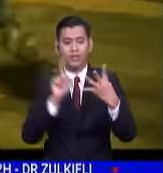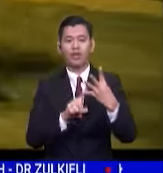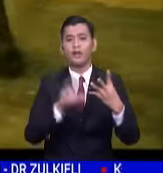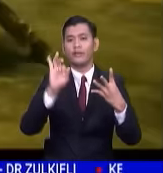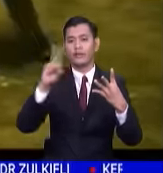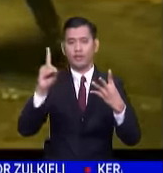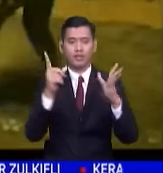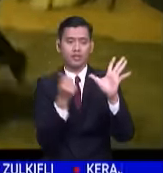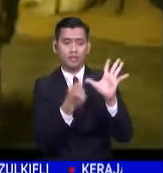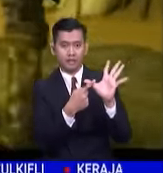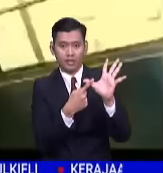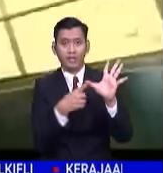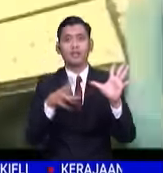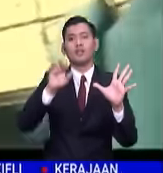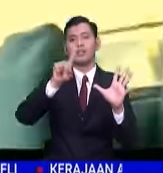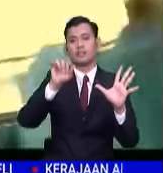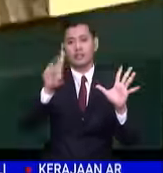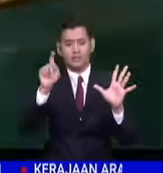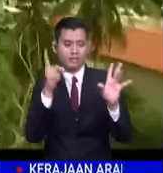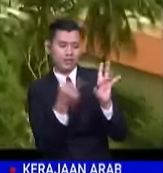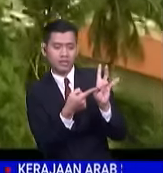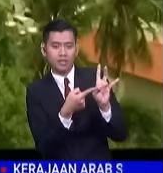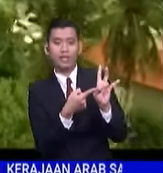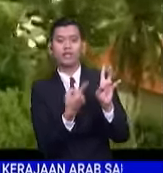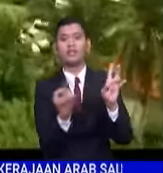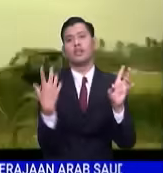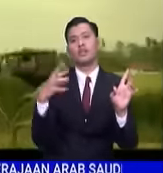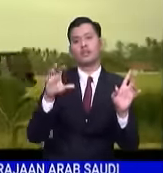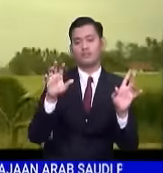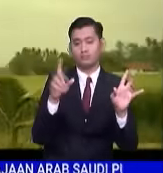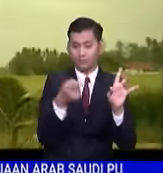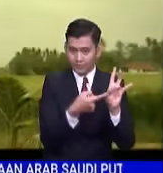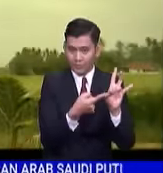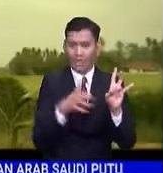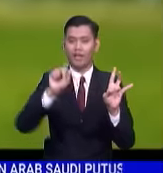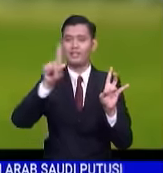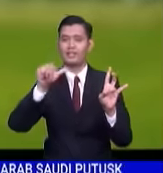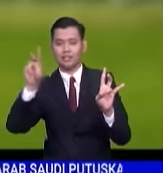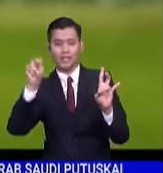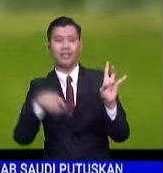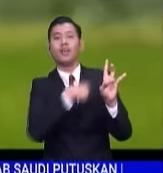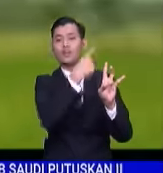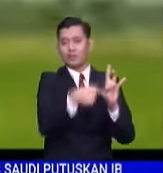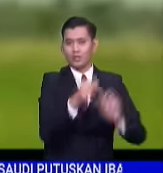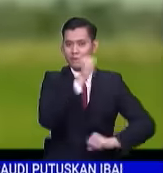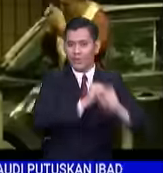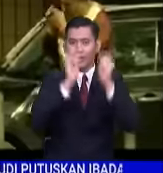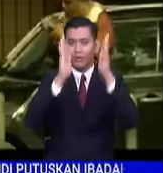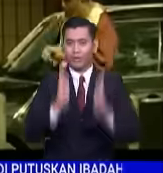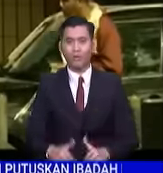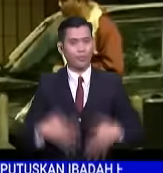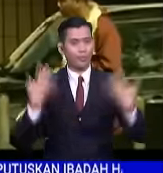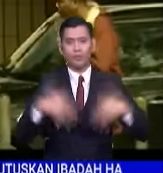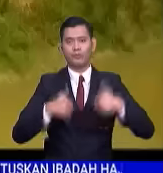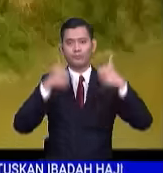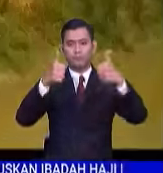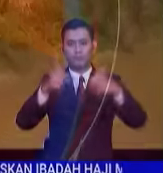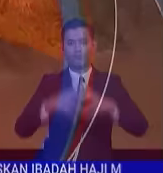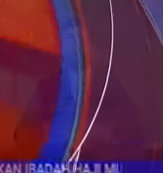Fad Anwar, Megat Syahrizal dan koreografer aksi silat Azlan Komeng.